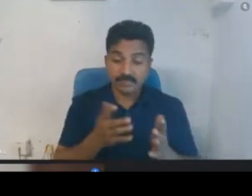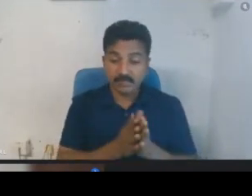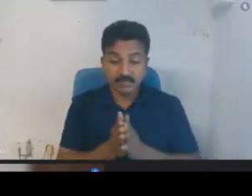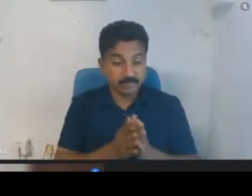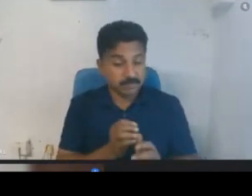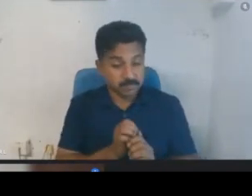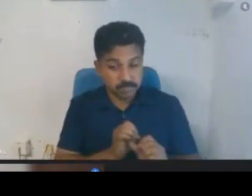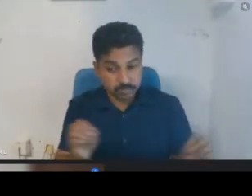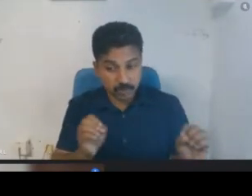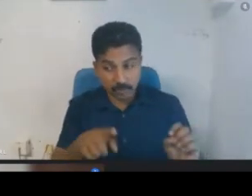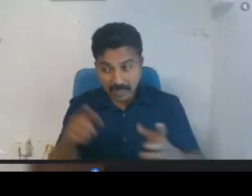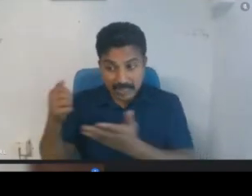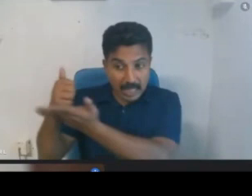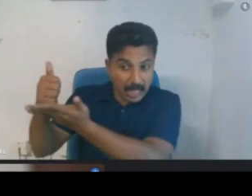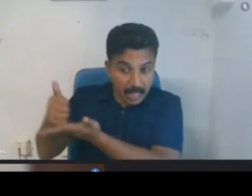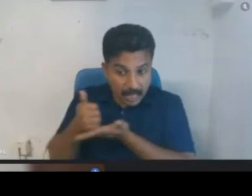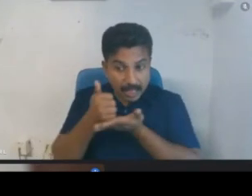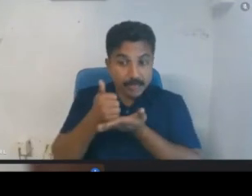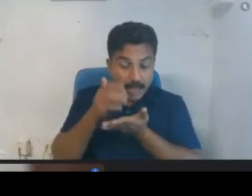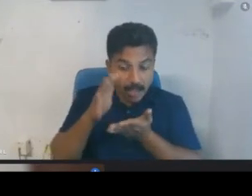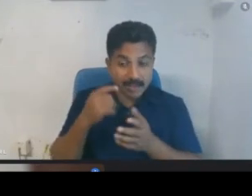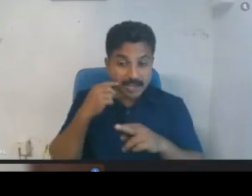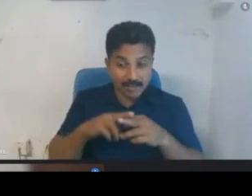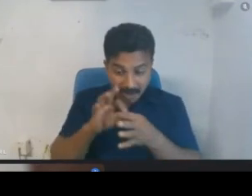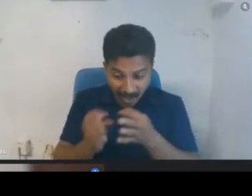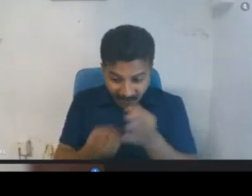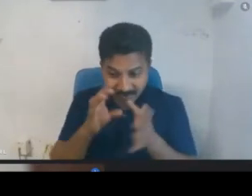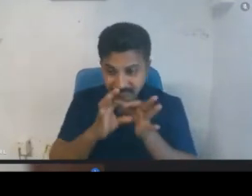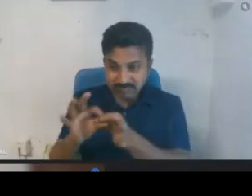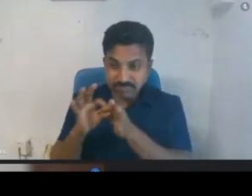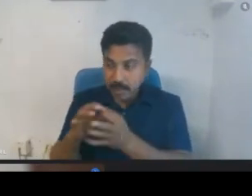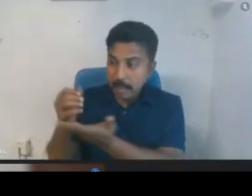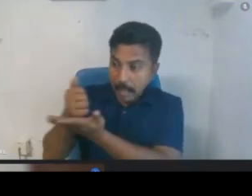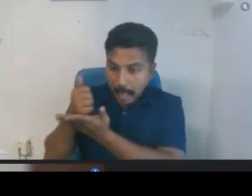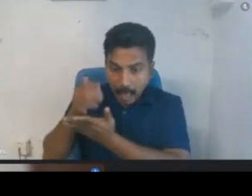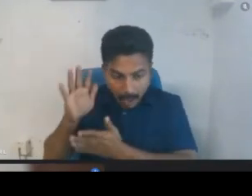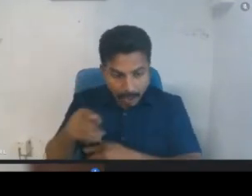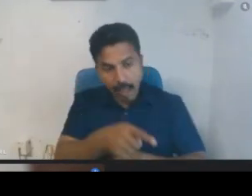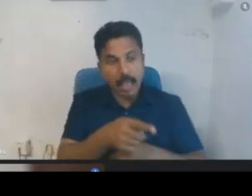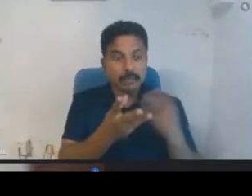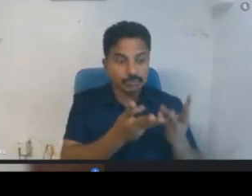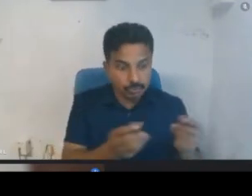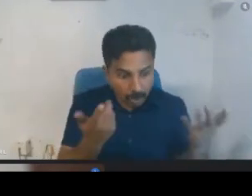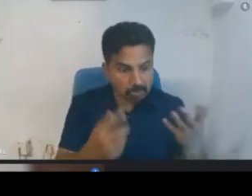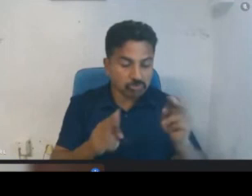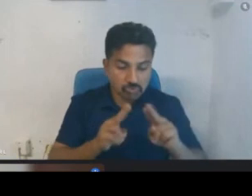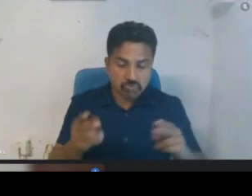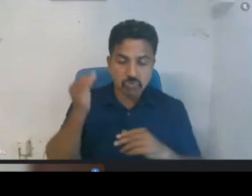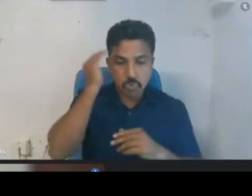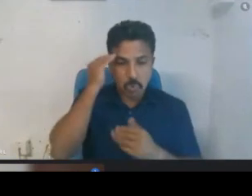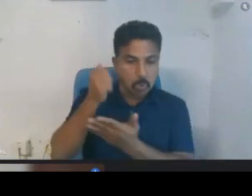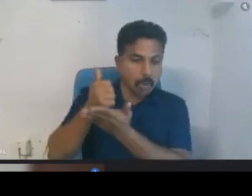സാഹചര്യത്തിൽ ഇത്തരത്തിലുള്ള ഒരു പിന്തുണാ സംവിധാനത്തിലൂടെയാണ് നിങ്ങൾ കടന്നു പോകുന്നതെങ്കിൽ നിങ്ങൾക്ക് പല മാർഗങ്ങളും അറിയാൻ കഴിയും. ഇപ്പം നിങ്ങളുടെ കുഞ്ഞ് അനുഭവിക്കുന്ന